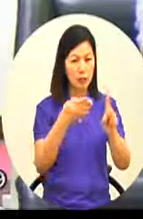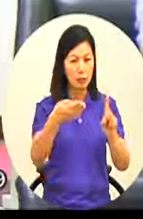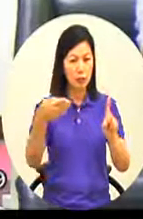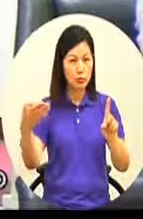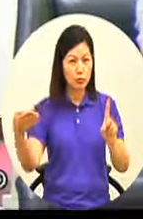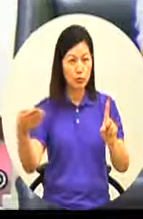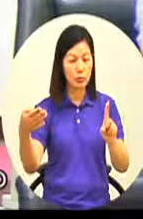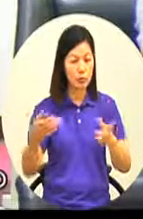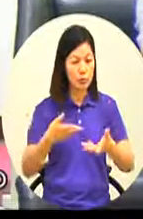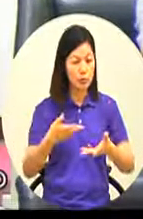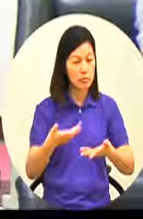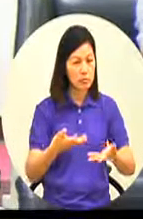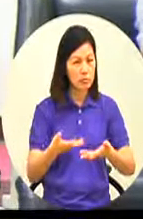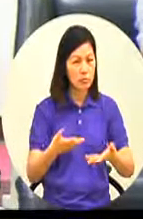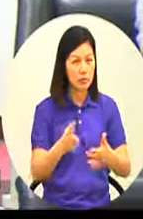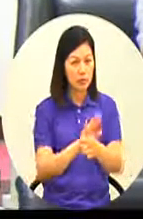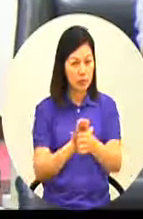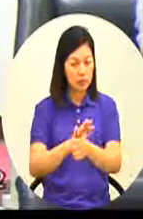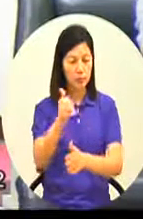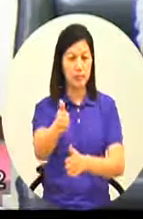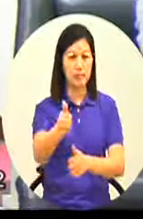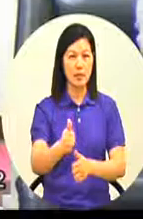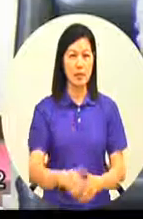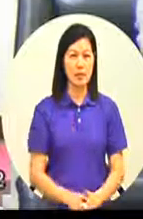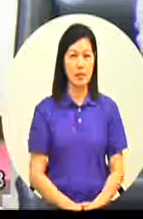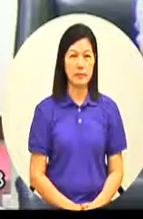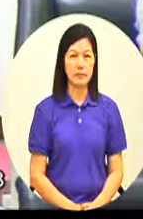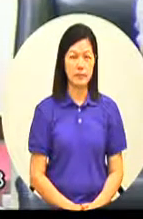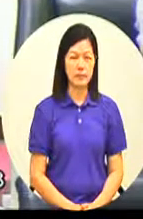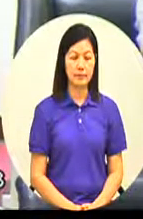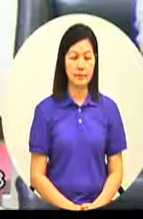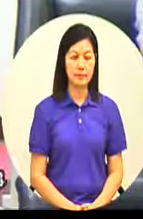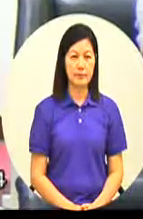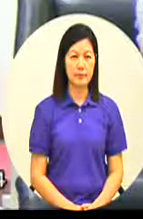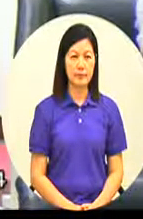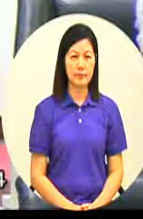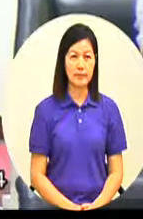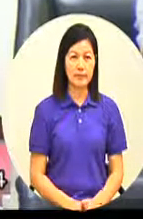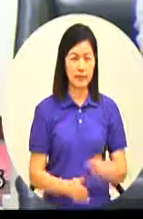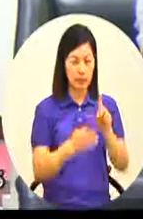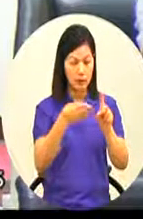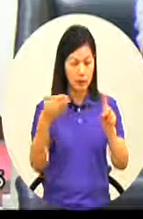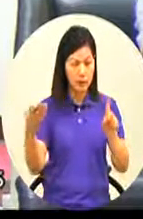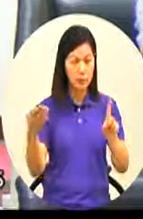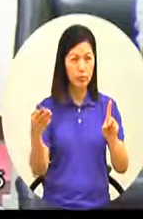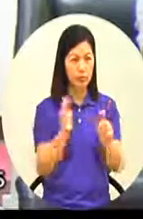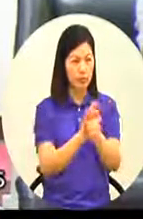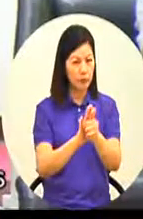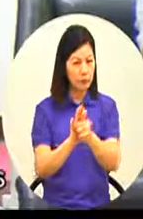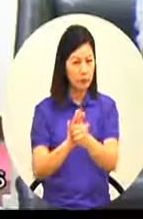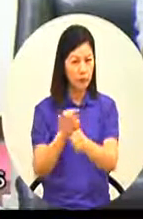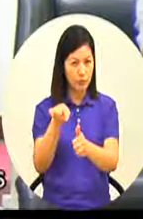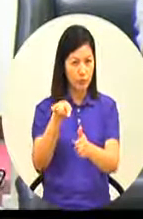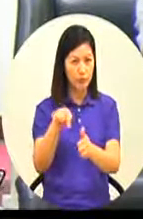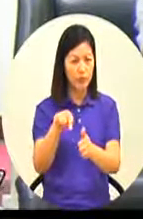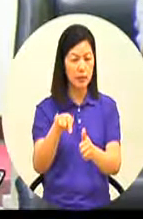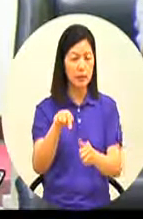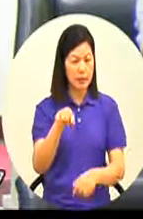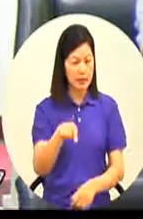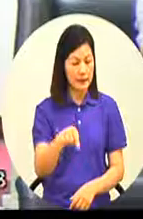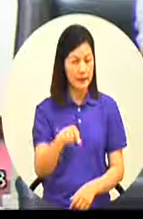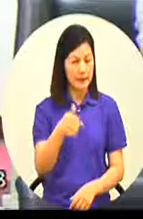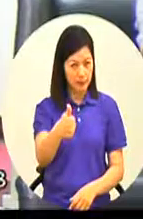个非常好的一个服务案件的平台了，哦，1999是一个非常啊好的，